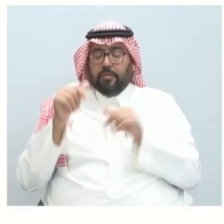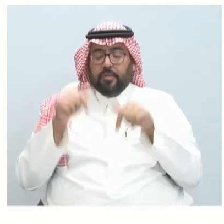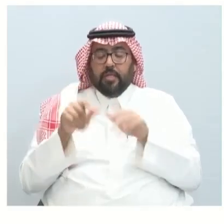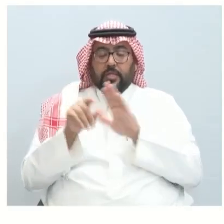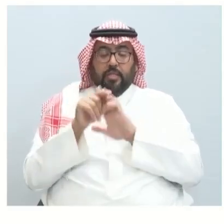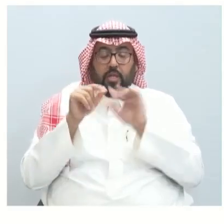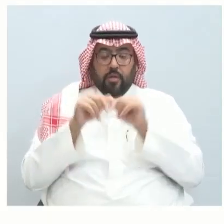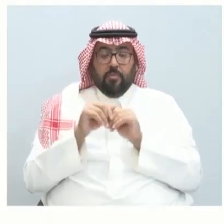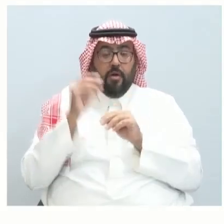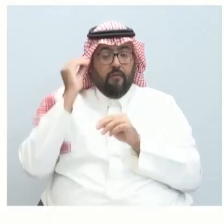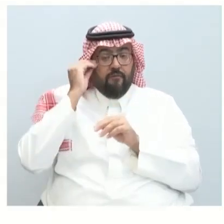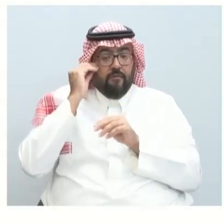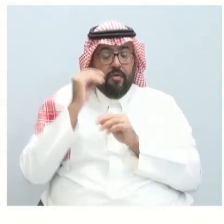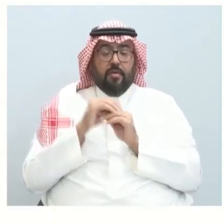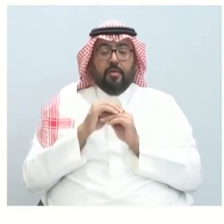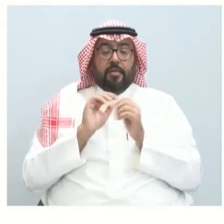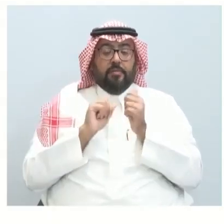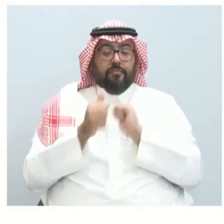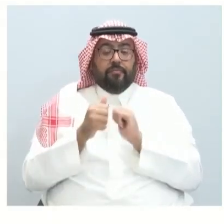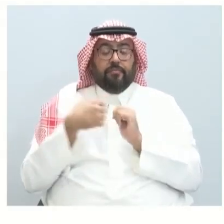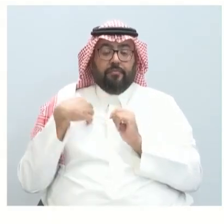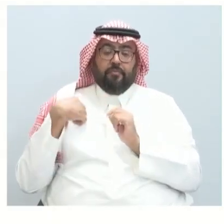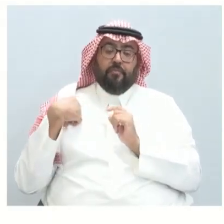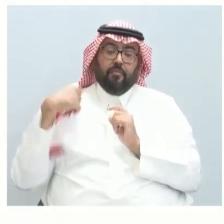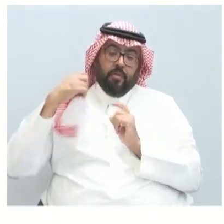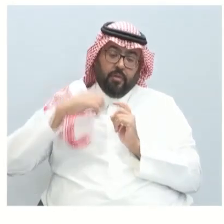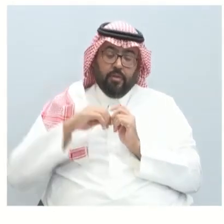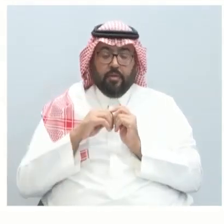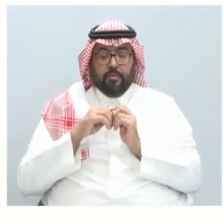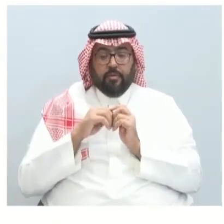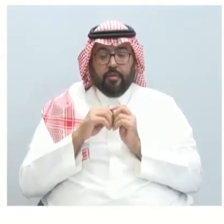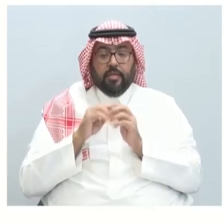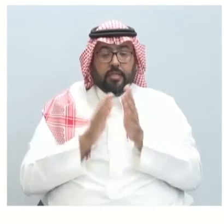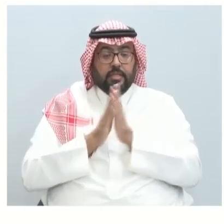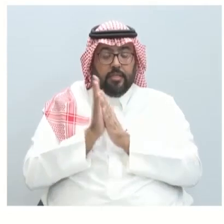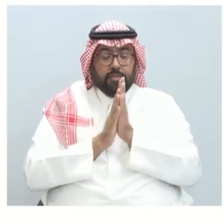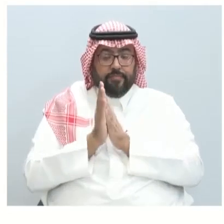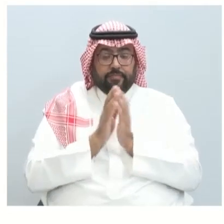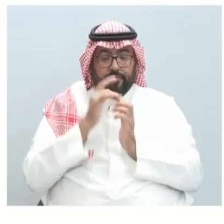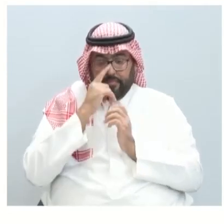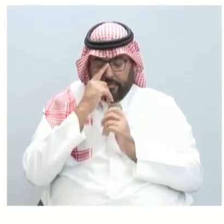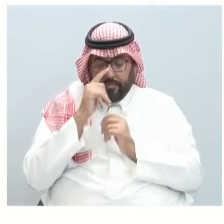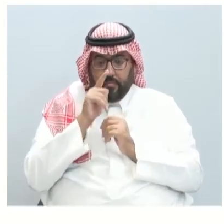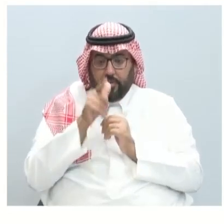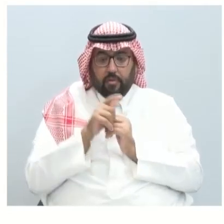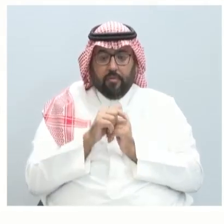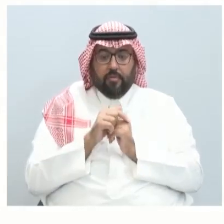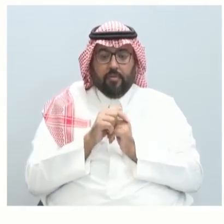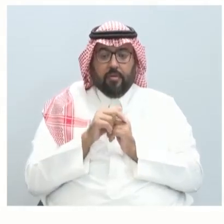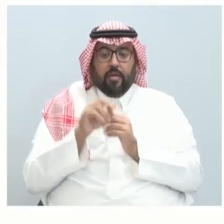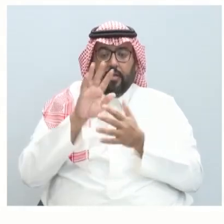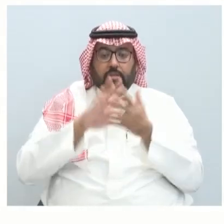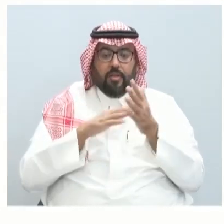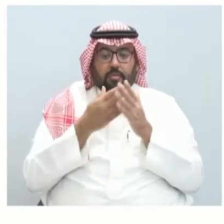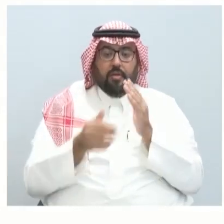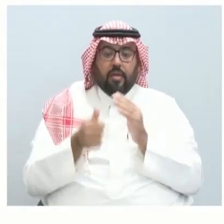اليوم سنتعرف عليها اذا ننطلق واياكم مع هذا الاستعداد وفيه نقول الجدول